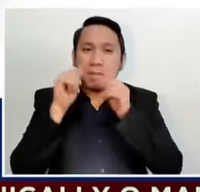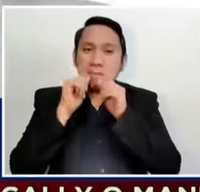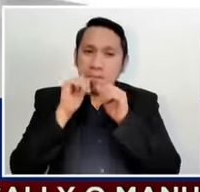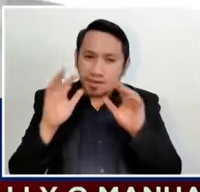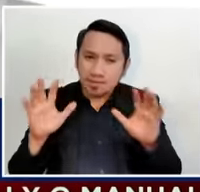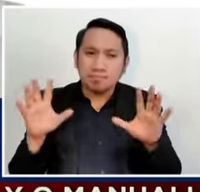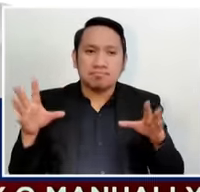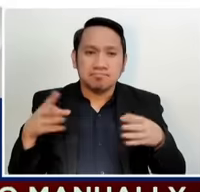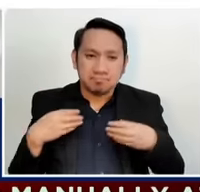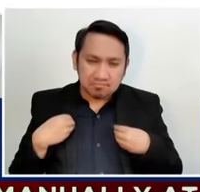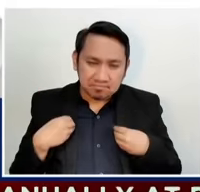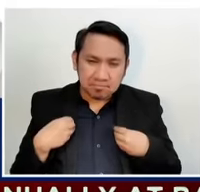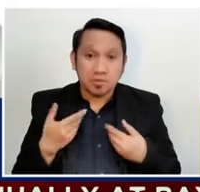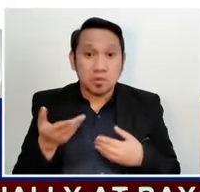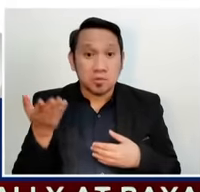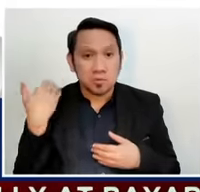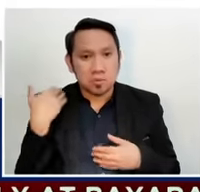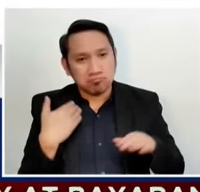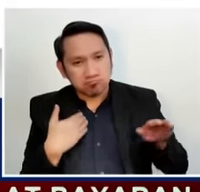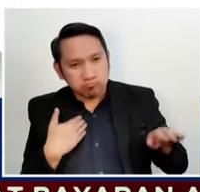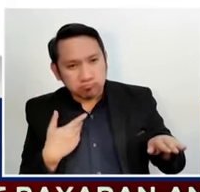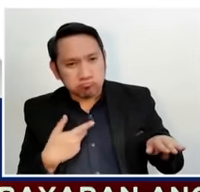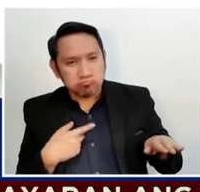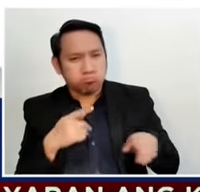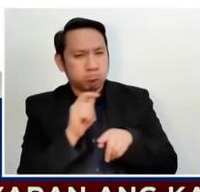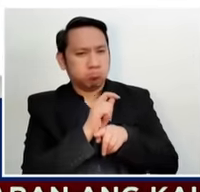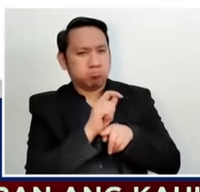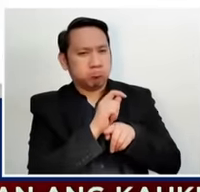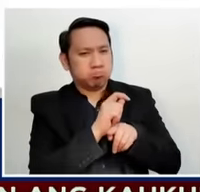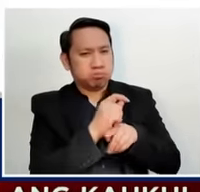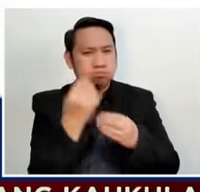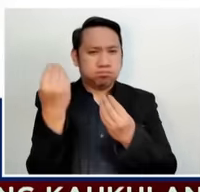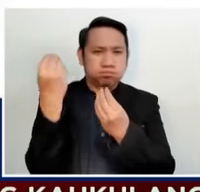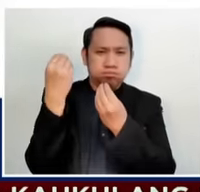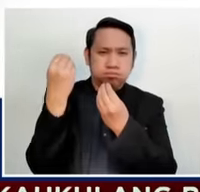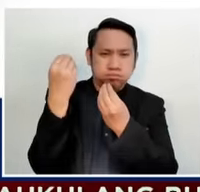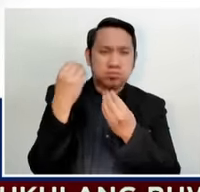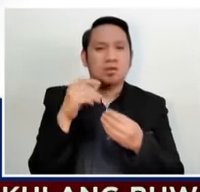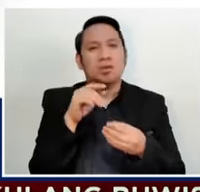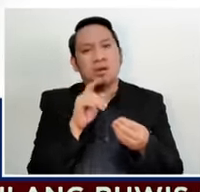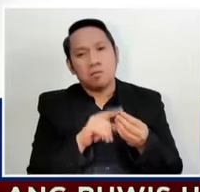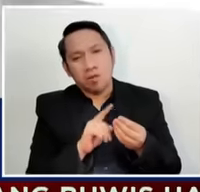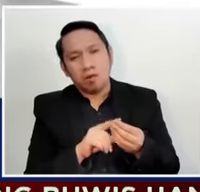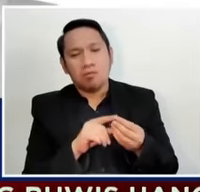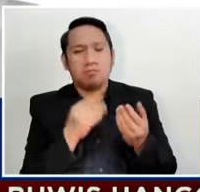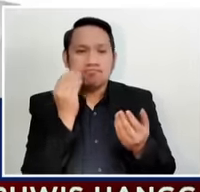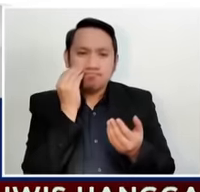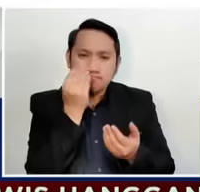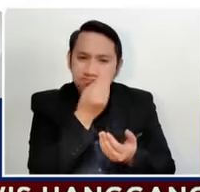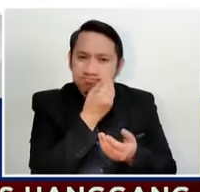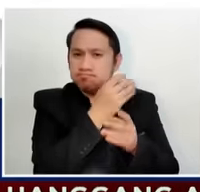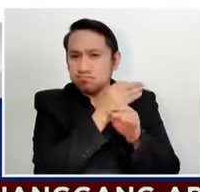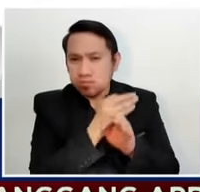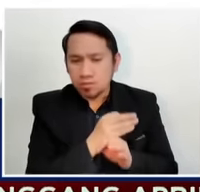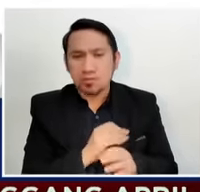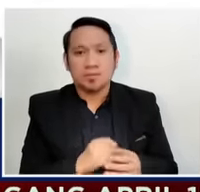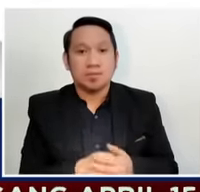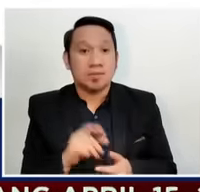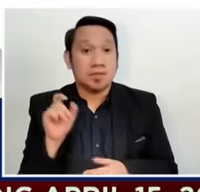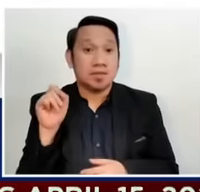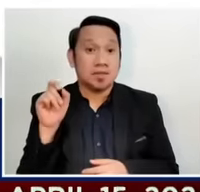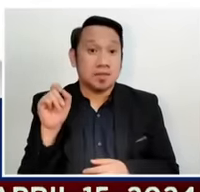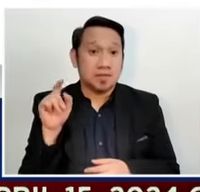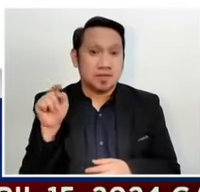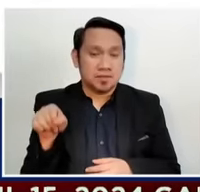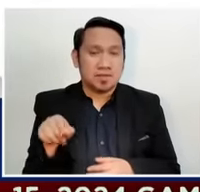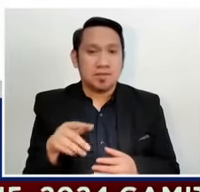namin. Kami po nung bata na-train na nagtutuog ng sampagita. 11 ang mga karo ng pamilya Tengko at